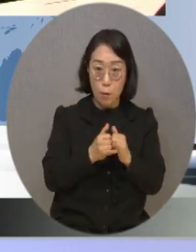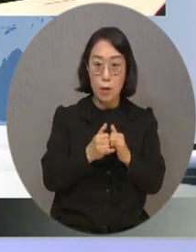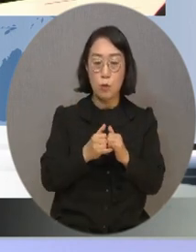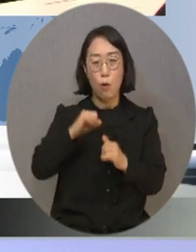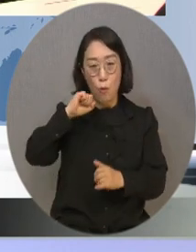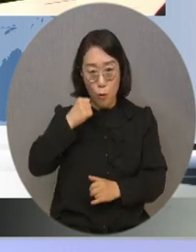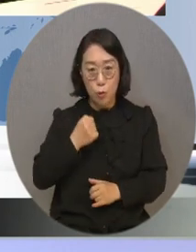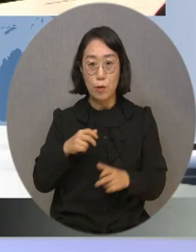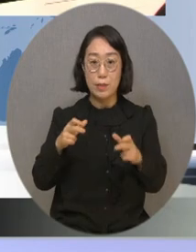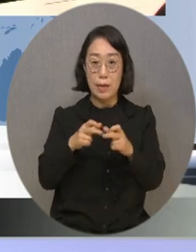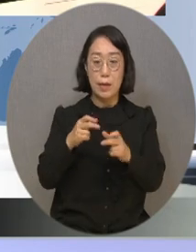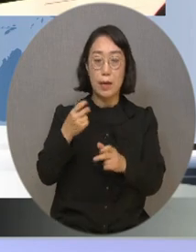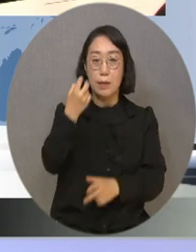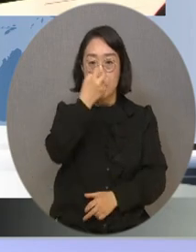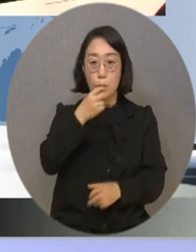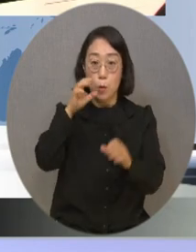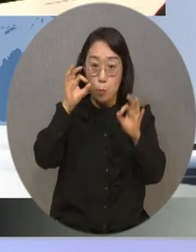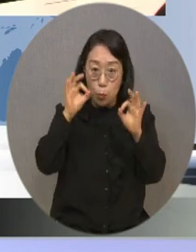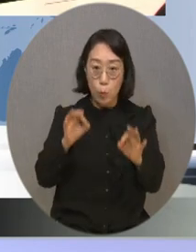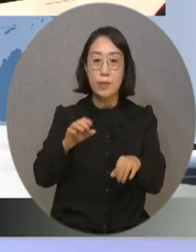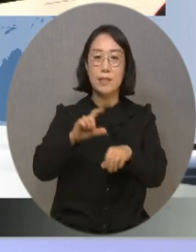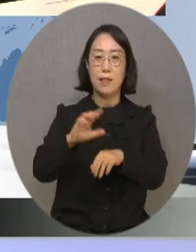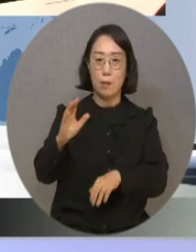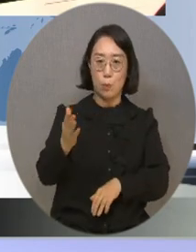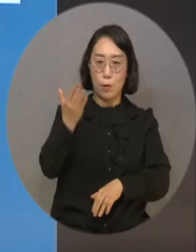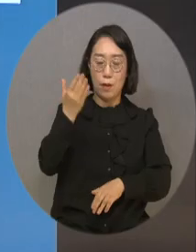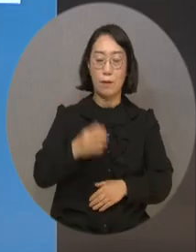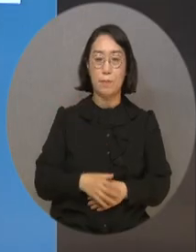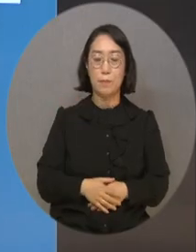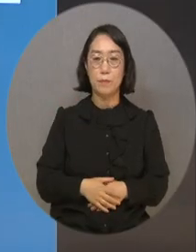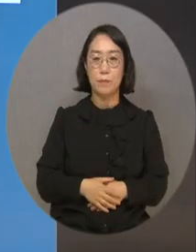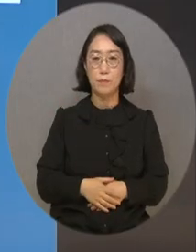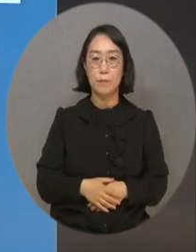돌아보는 시간이었는데요. 황병현 기자입니다.